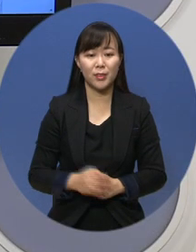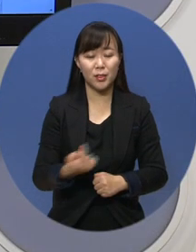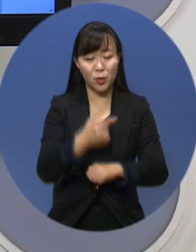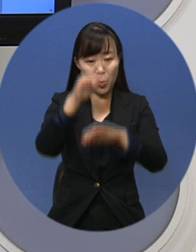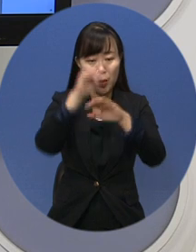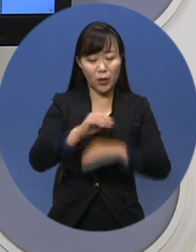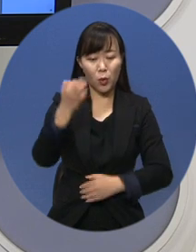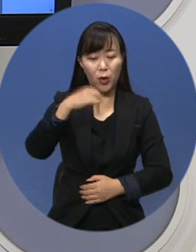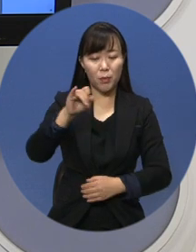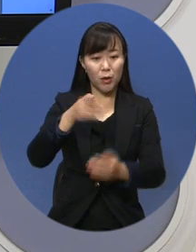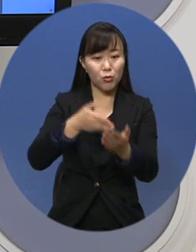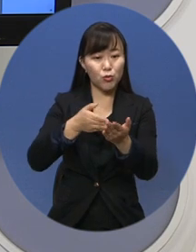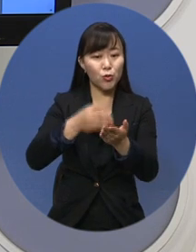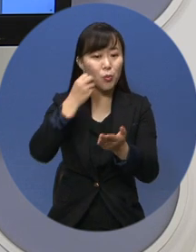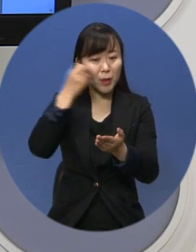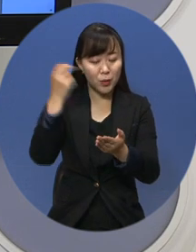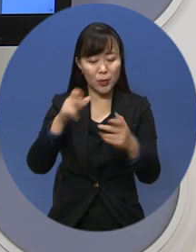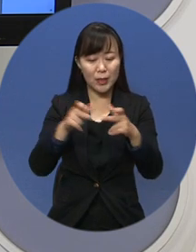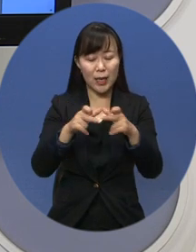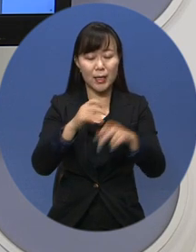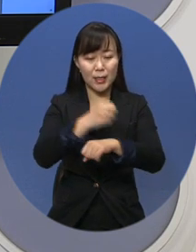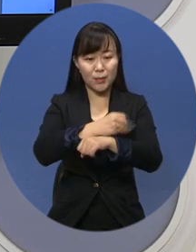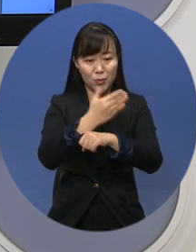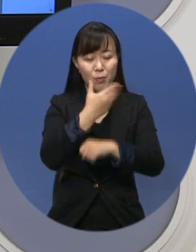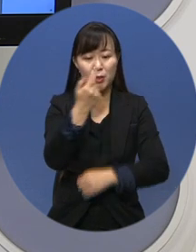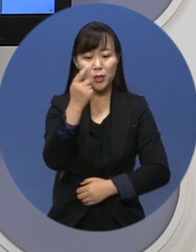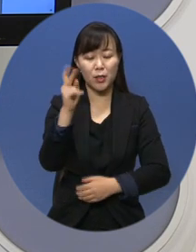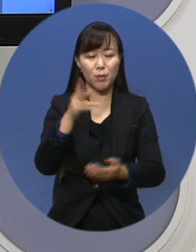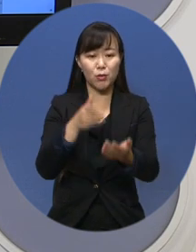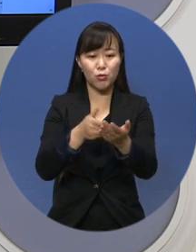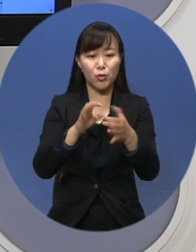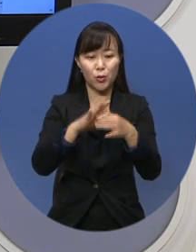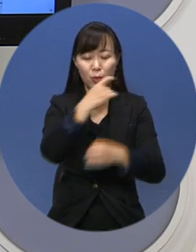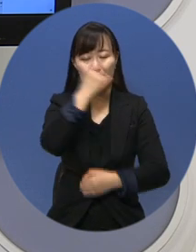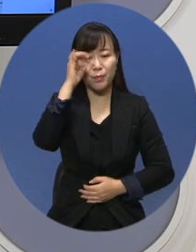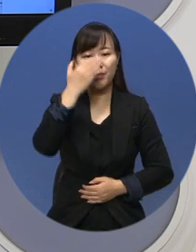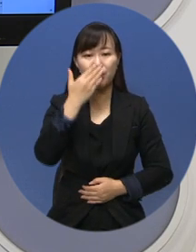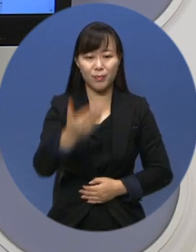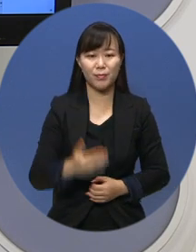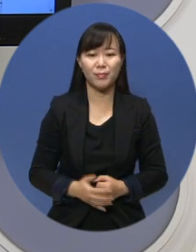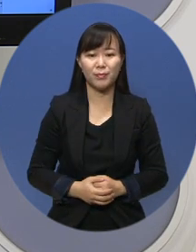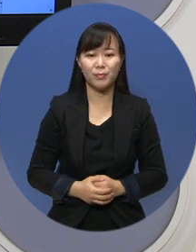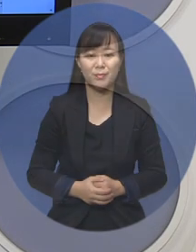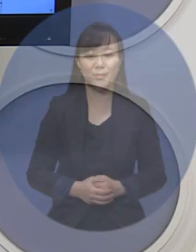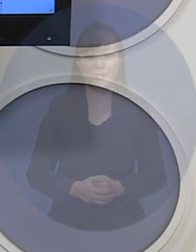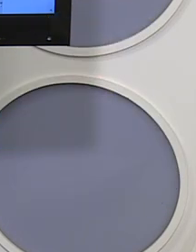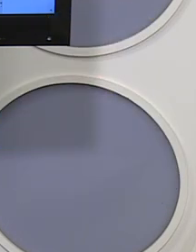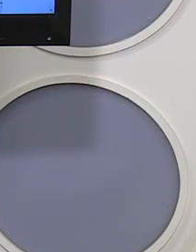이 밖에 자세한 사항은 웰피어 뉴스 홈페이지와 장애인 신문, 복지TV 뉴스를 통해 확인할 수 있습니다.